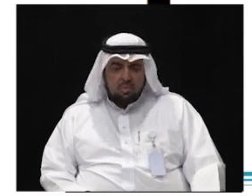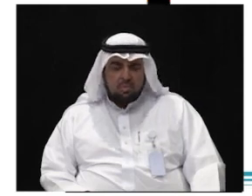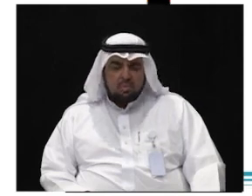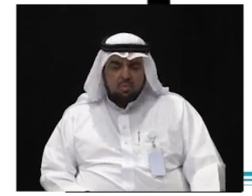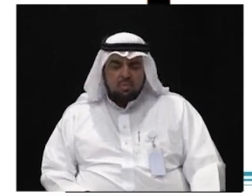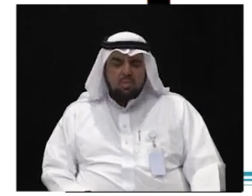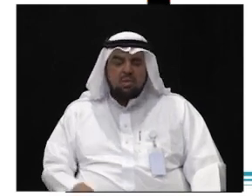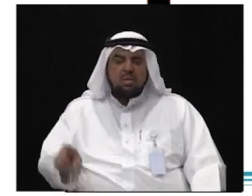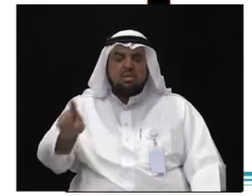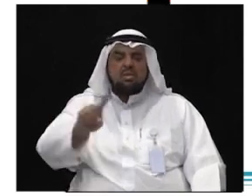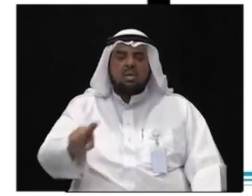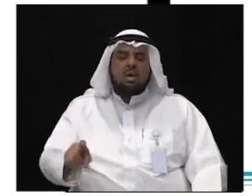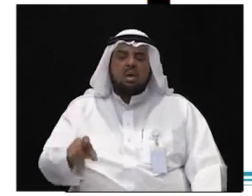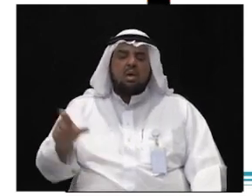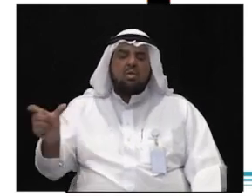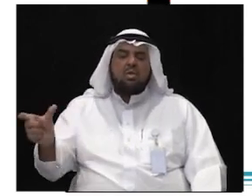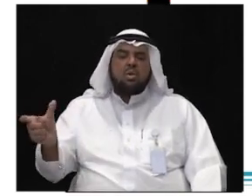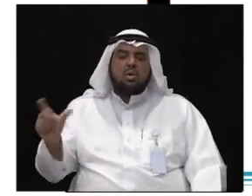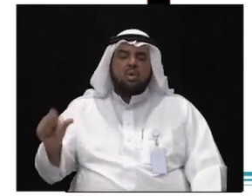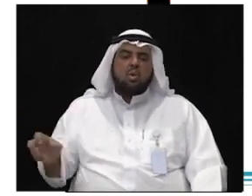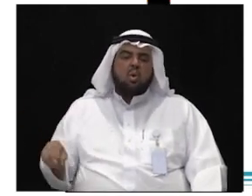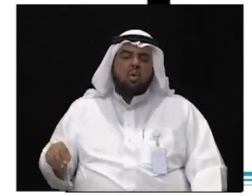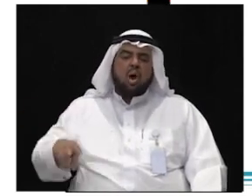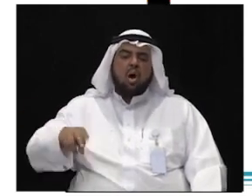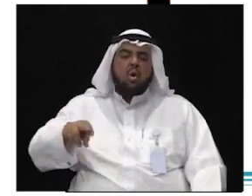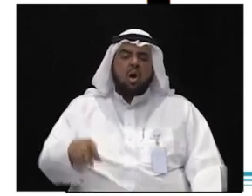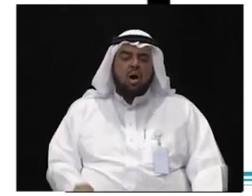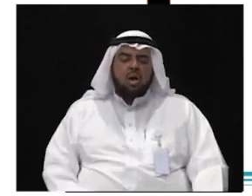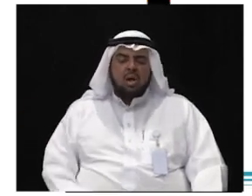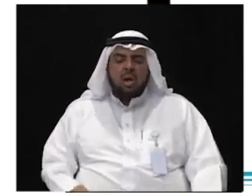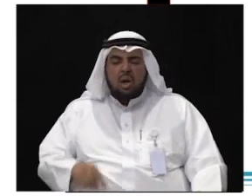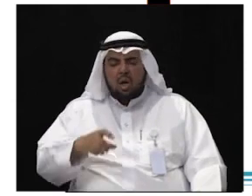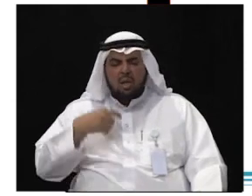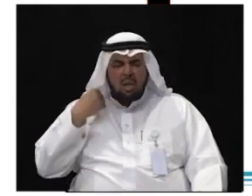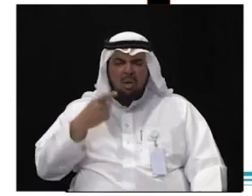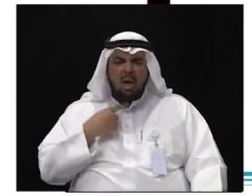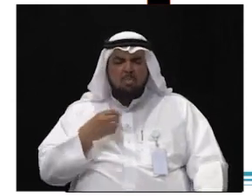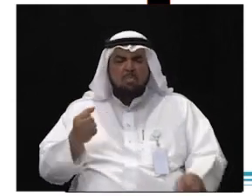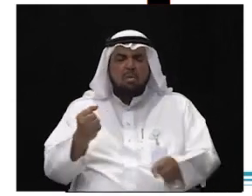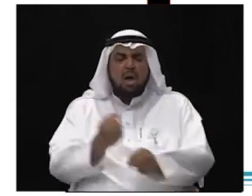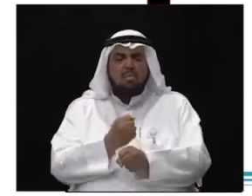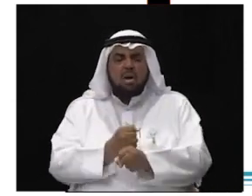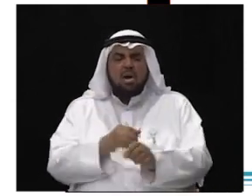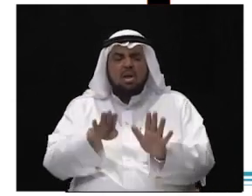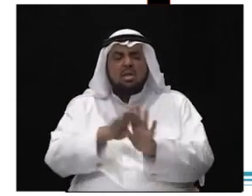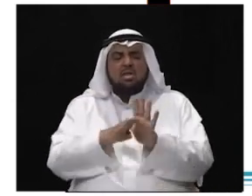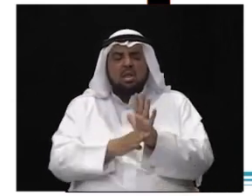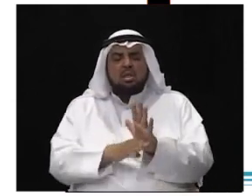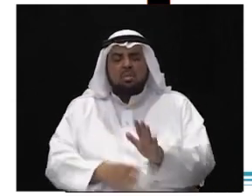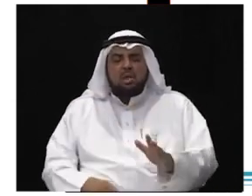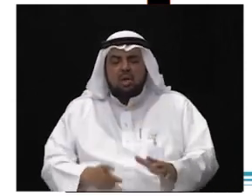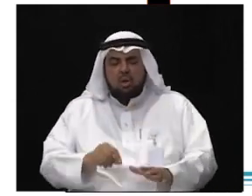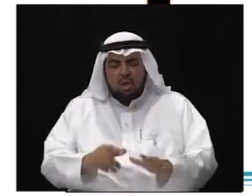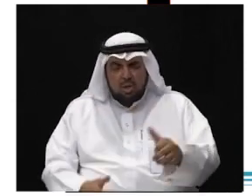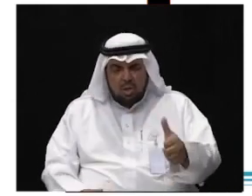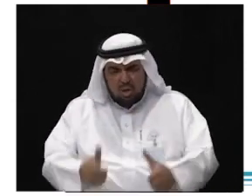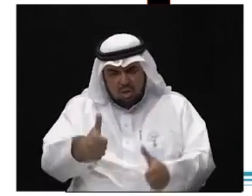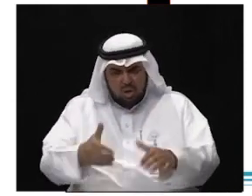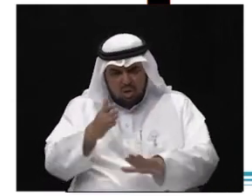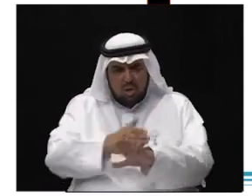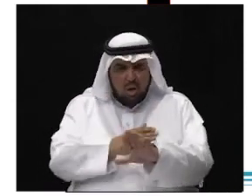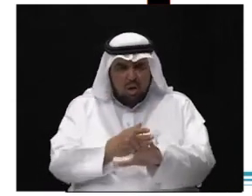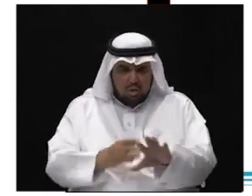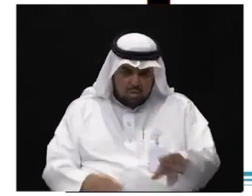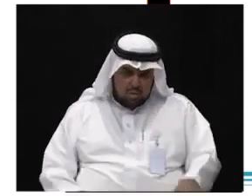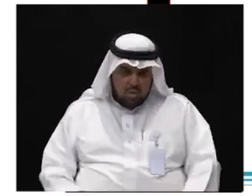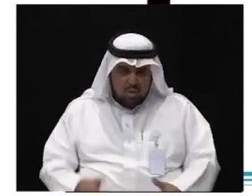وهنا سألت نورة عبد العزيز، ماذا لو أردنا عمل تطبيق يحدد تقدير الطالب بمعرفة درجته بحيث تكون التقادير